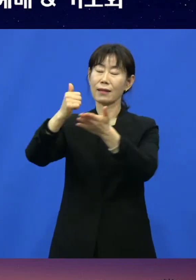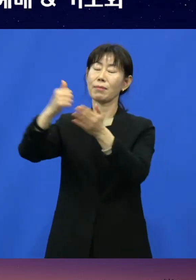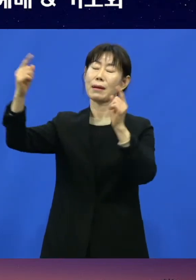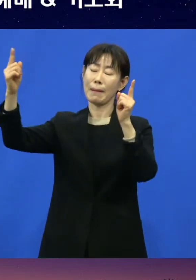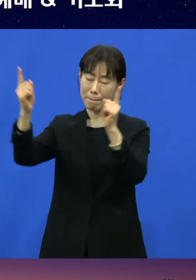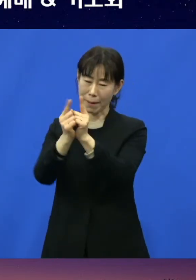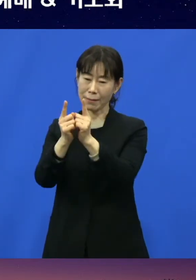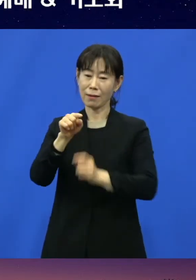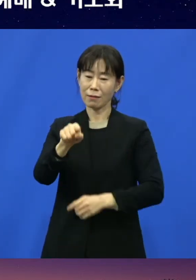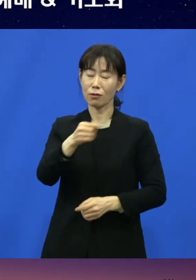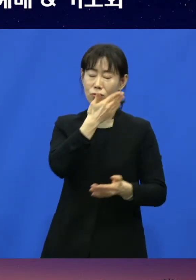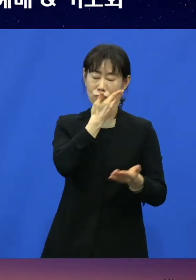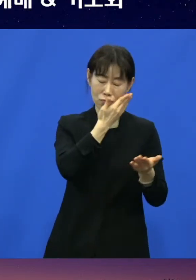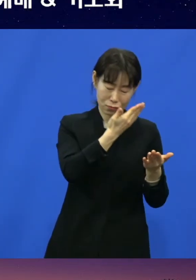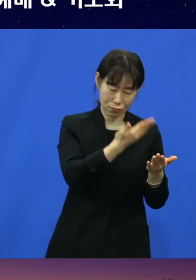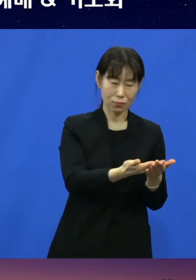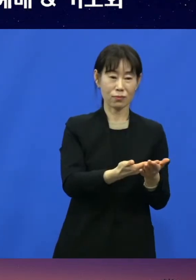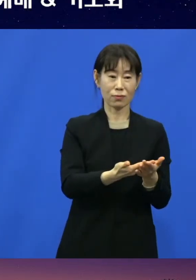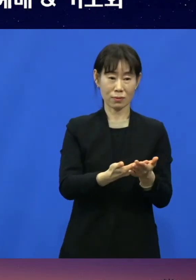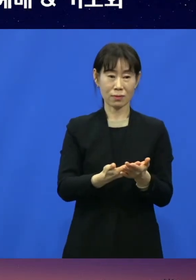것입니다.